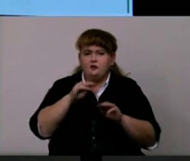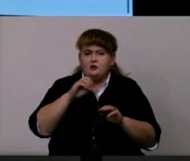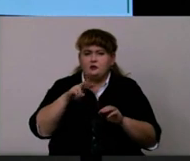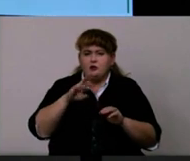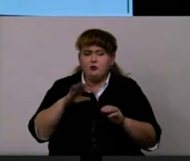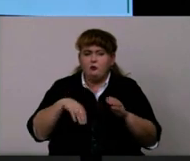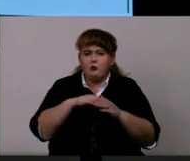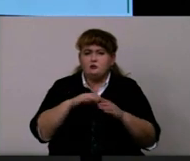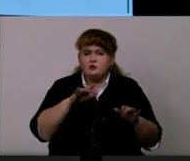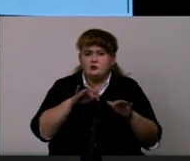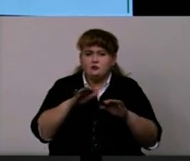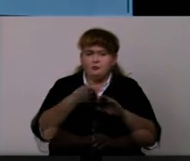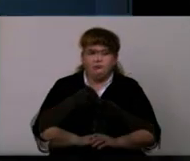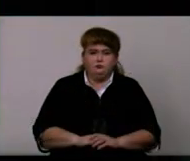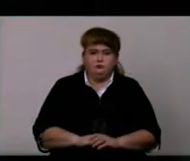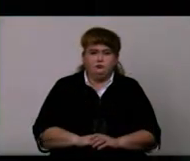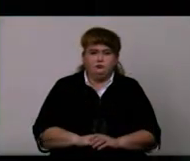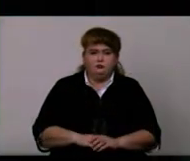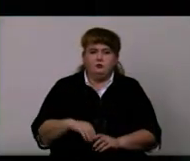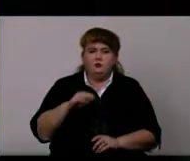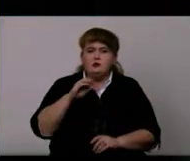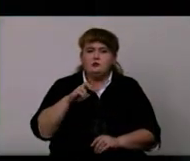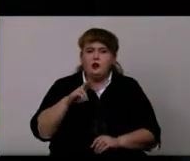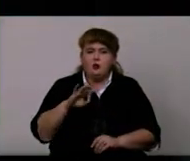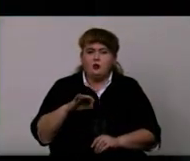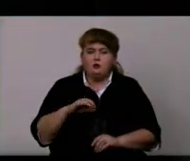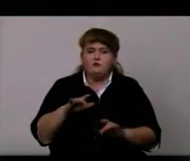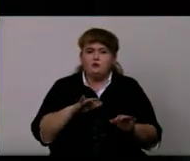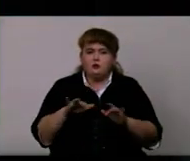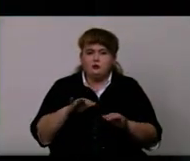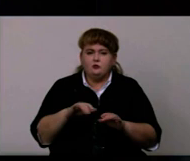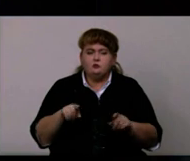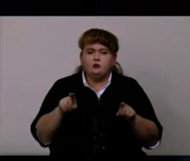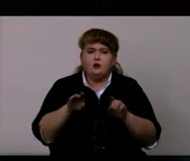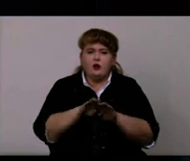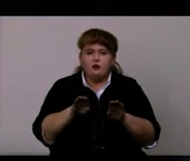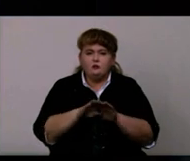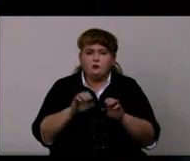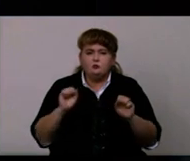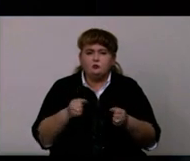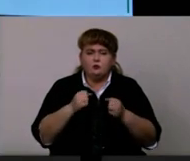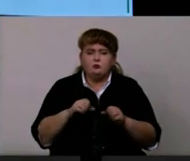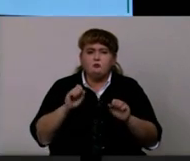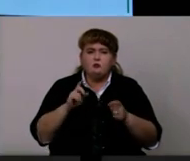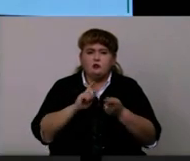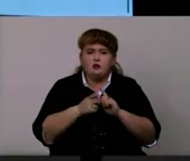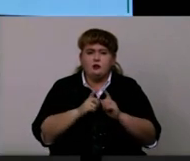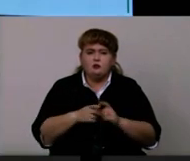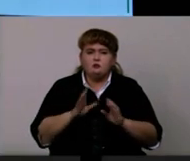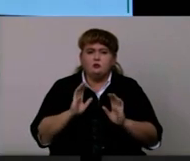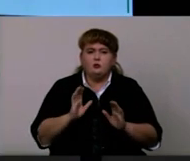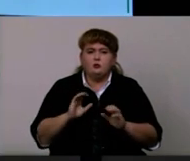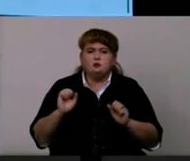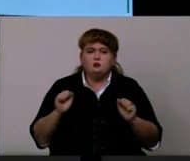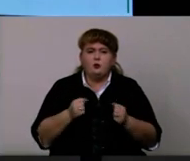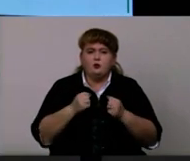под действием этой силы. Тело здесь у нас двигается равноускоренно, меняется его